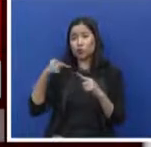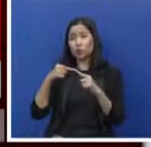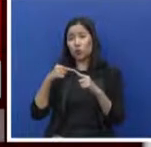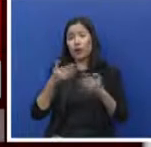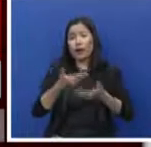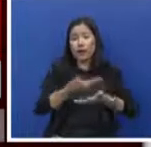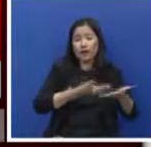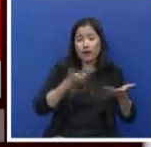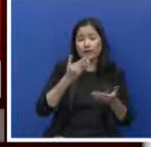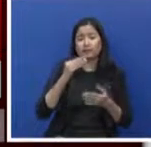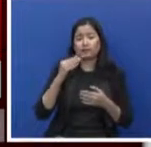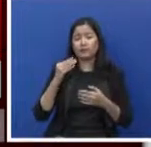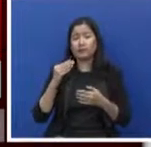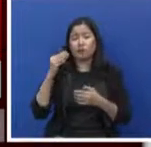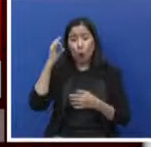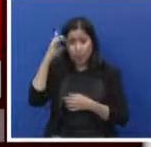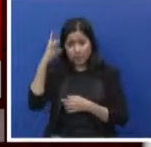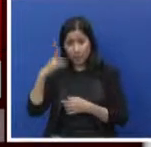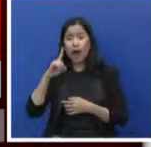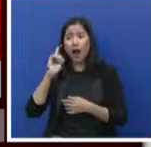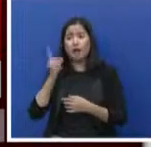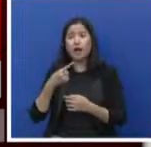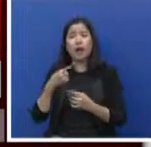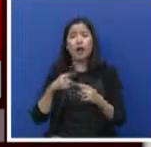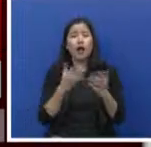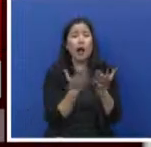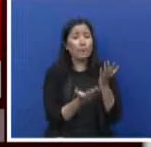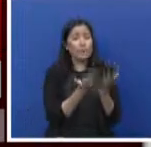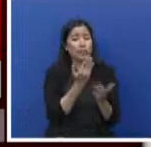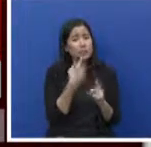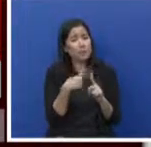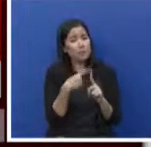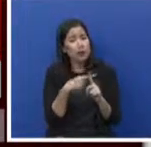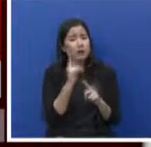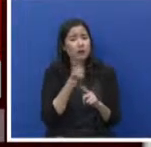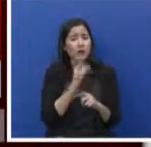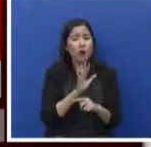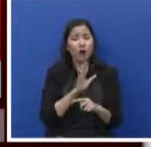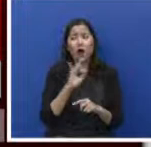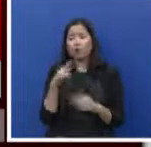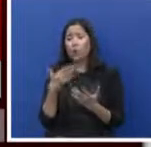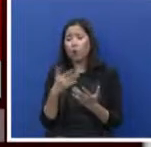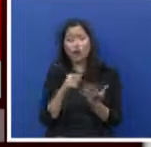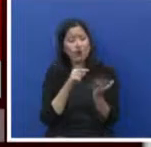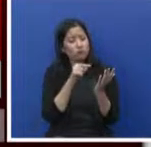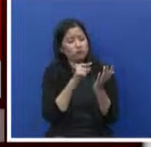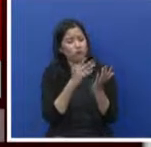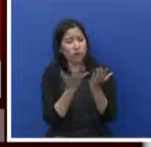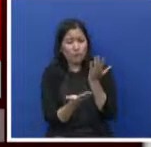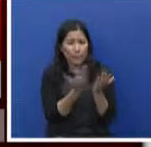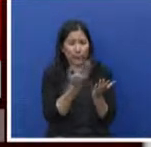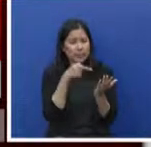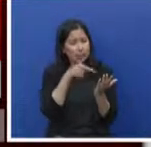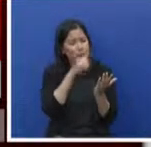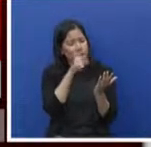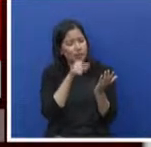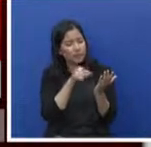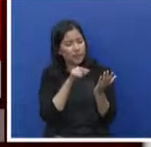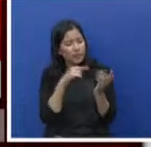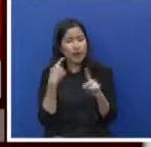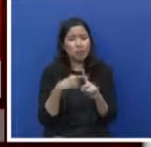akan ada item aplikasi tambahan atau seperti apa sih sistemnya atau mungkin item di aplikasinya agar mudah diakses oleh masyarakat